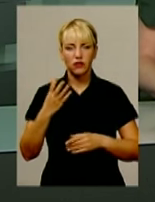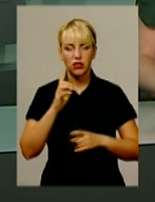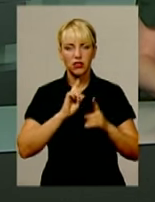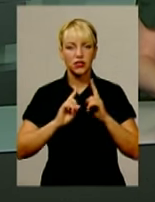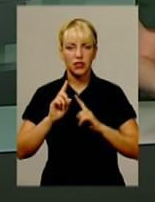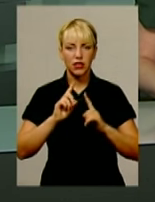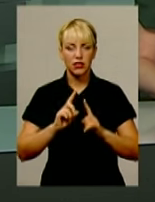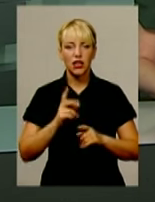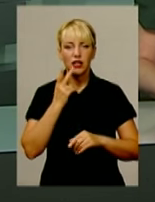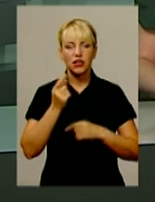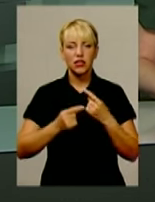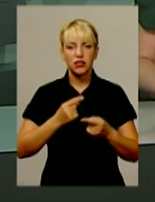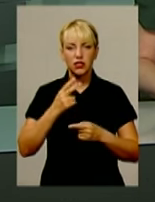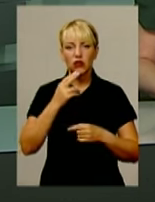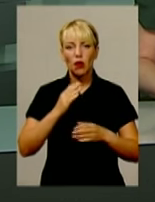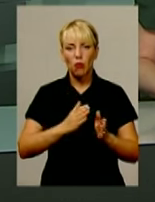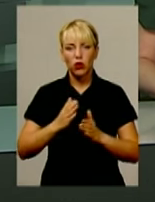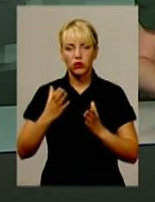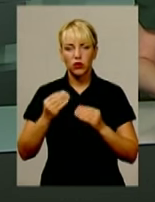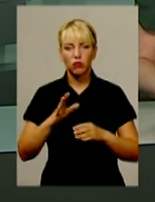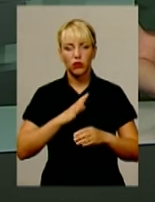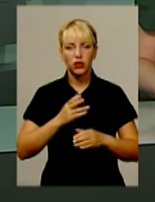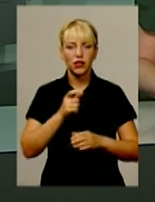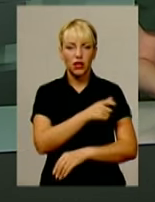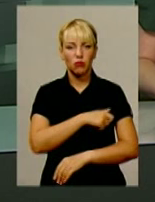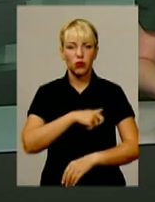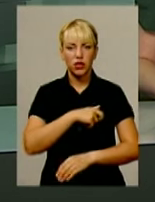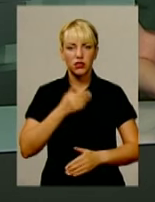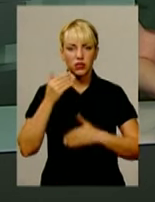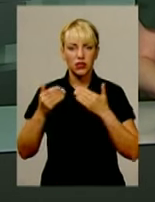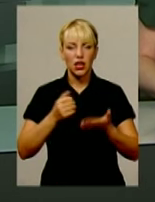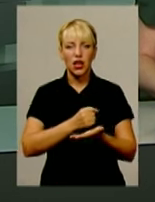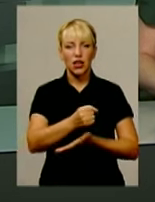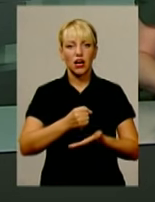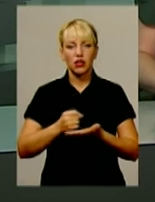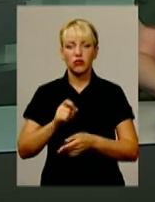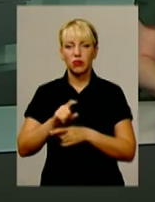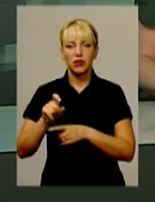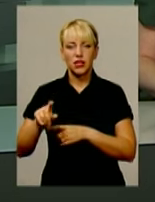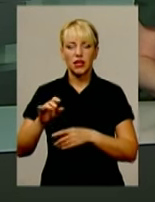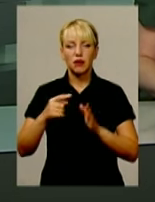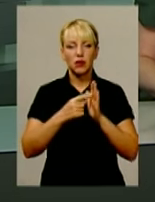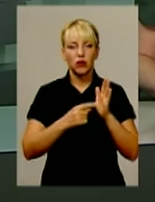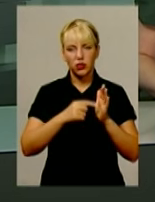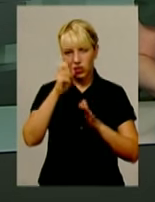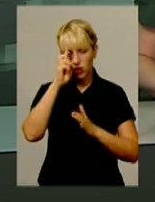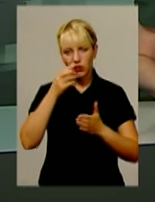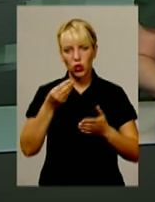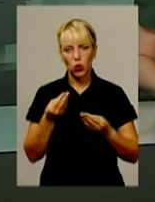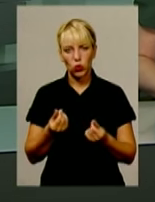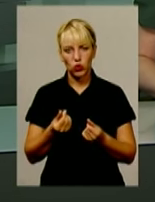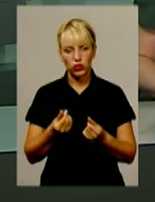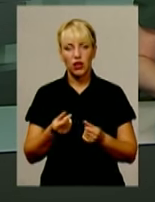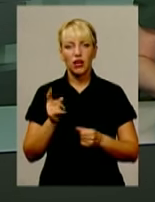сесії. Традиційно на порядку денному були депутатські запити, кадрові призначення та перерозподіл державних коштів. Утім,